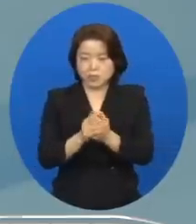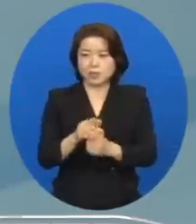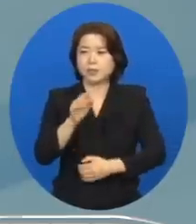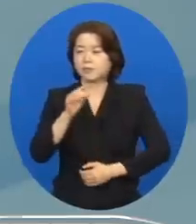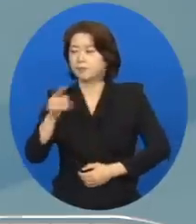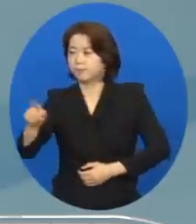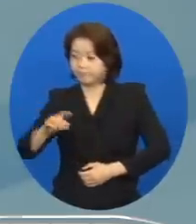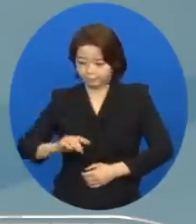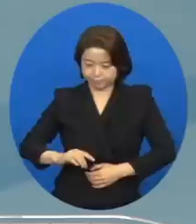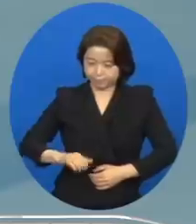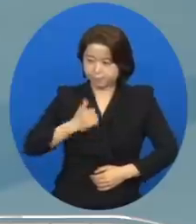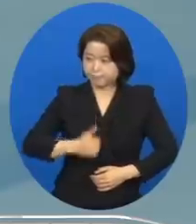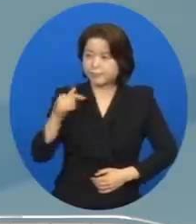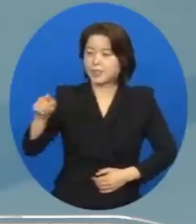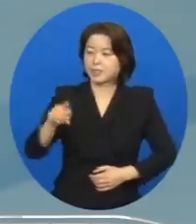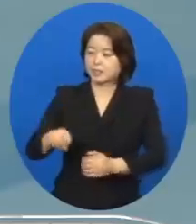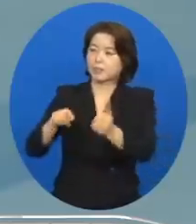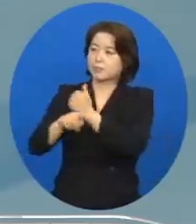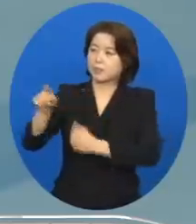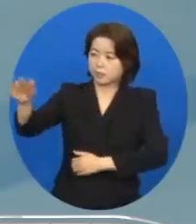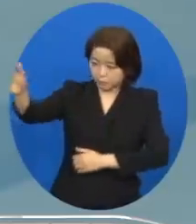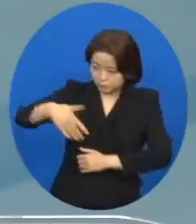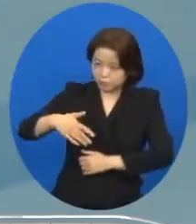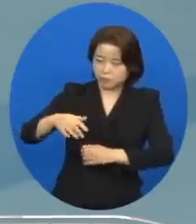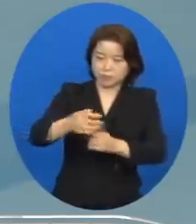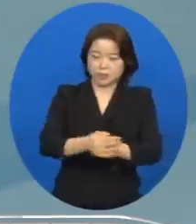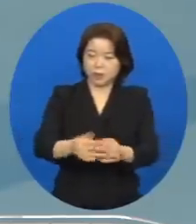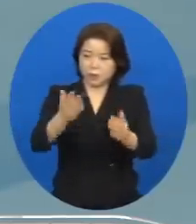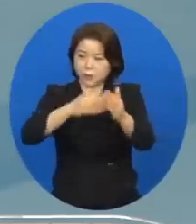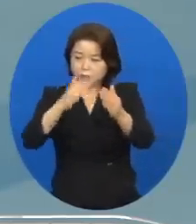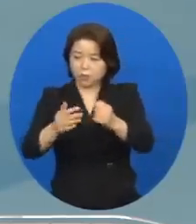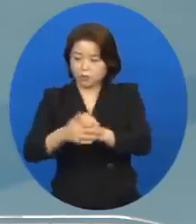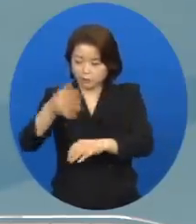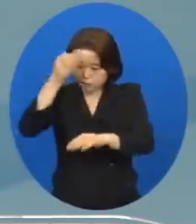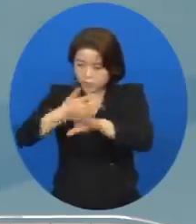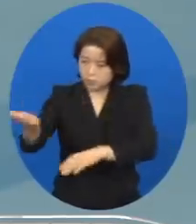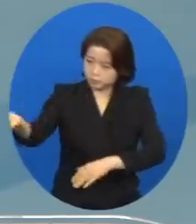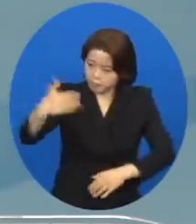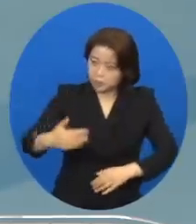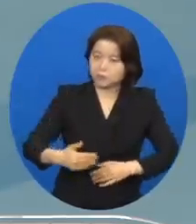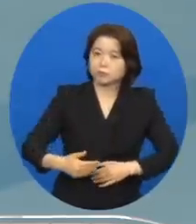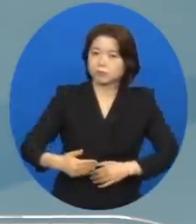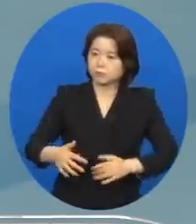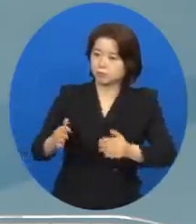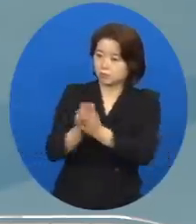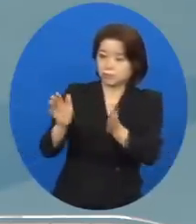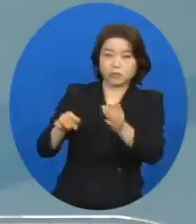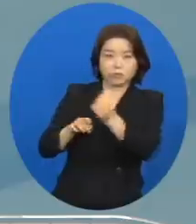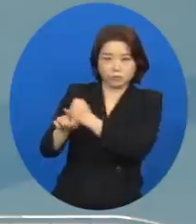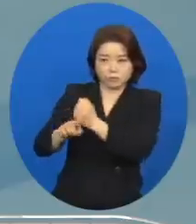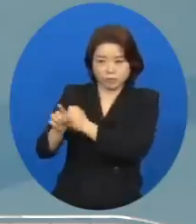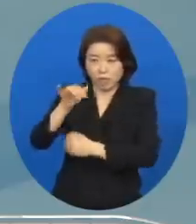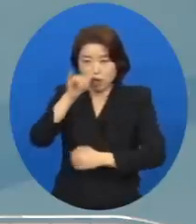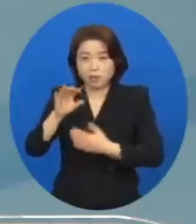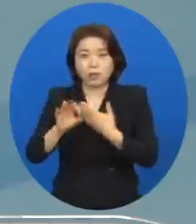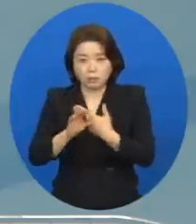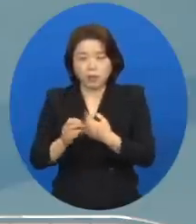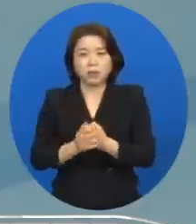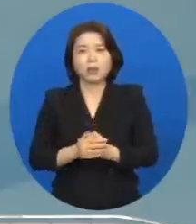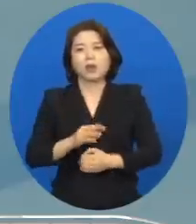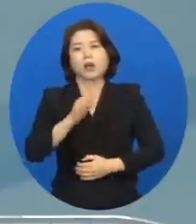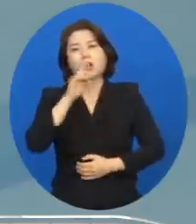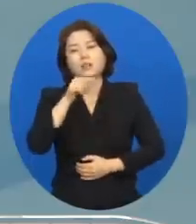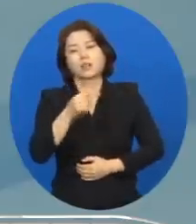삼고 아마 그 목사님에게 공적인 어떤 사과를 요구하기 시작하면 아마 틀림없이 이